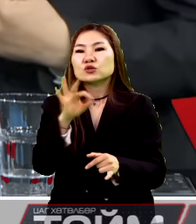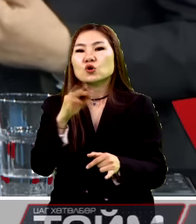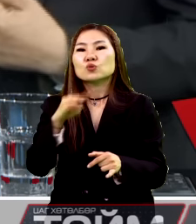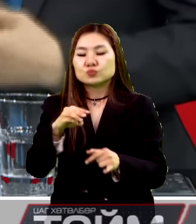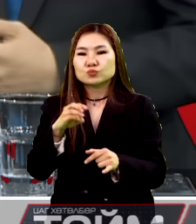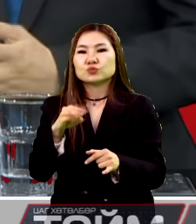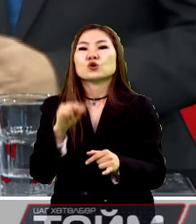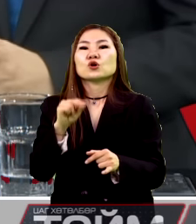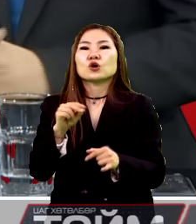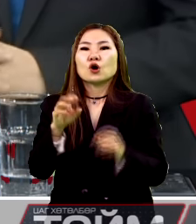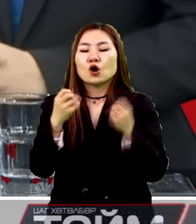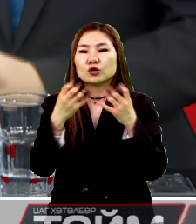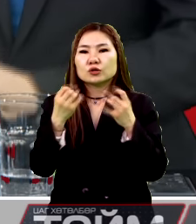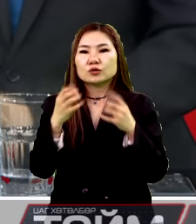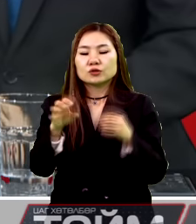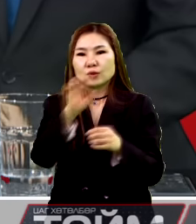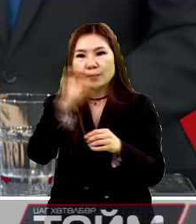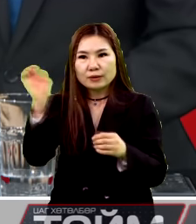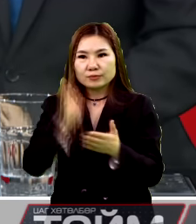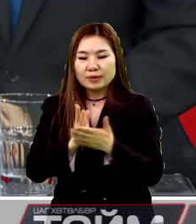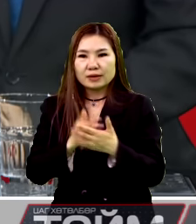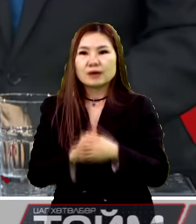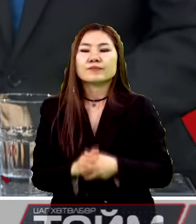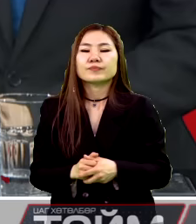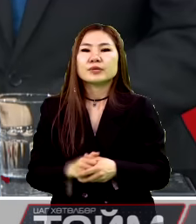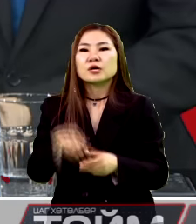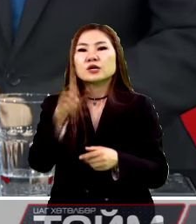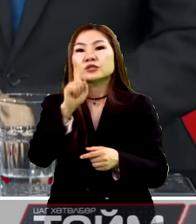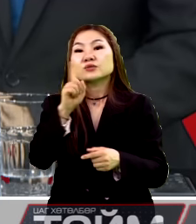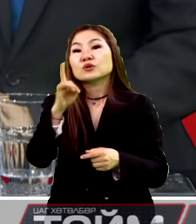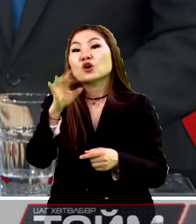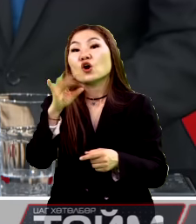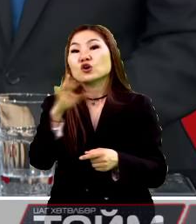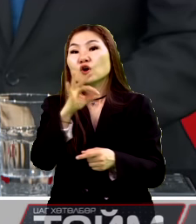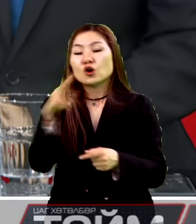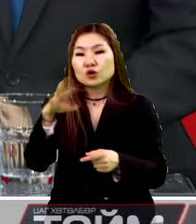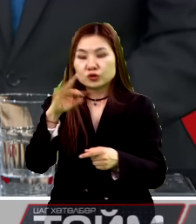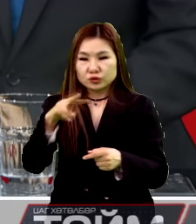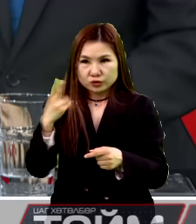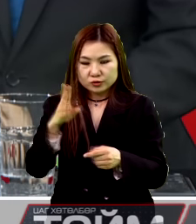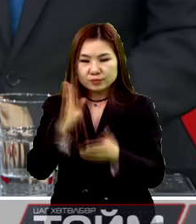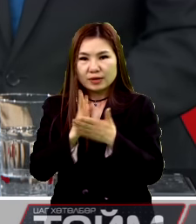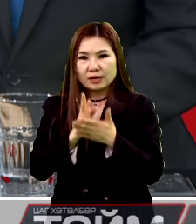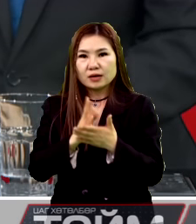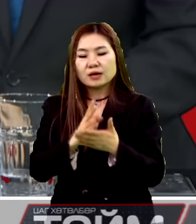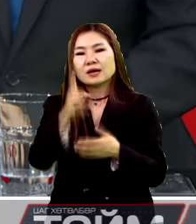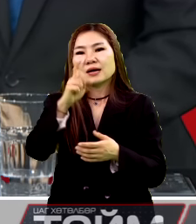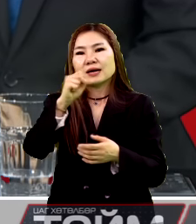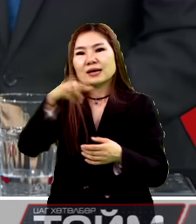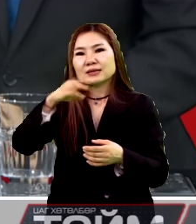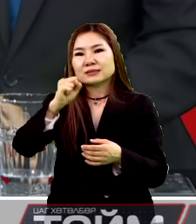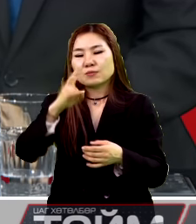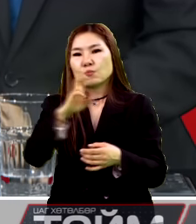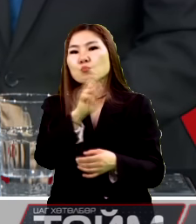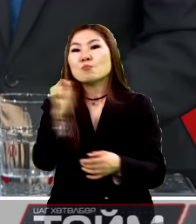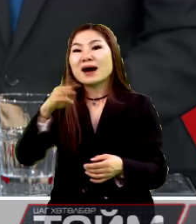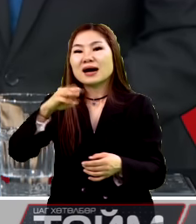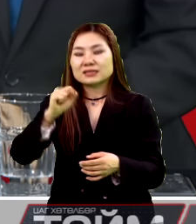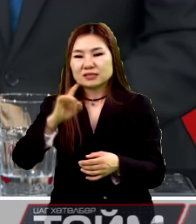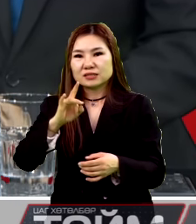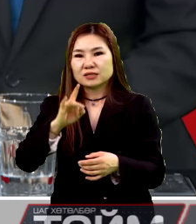байж байгаа ийм олон байгууллагууд байна. Жишээлбэл нэгдүгээр хороолт үүдэг тэр Хатанбаатарын эмнэлэг гээд байна шүү дээ. Гэтэл тэр эмнэлэг бол яг нийслэлийн өмчд